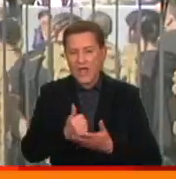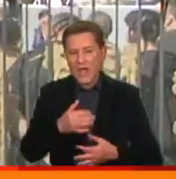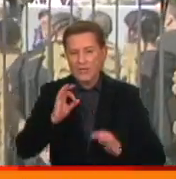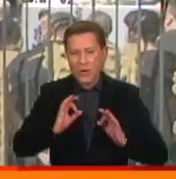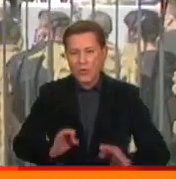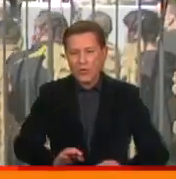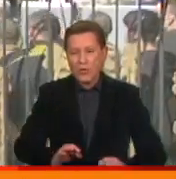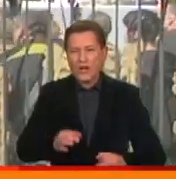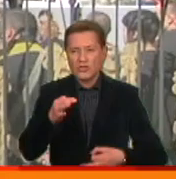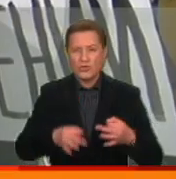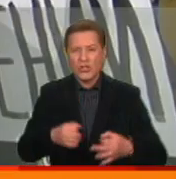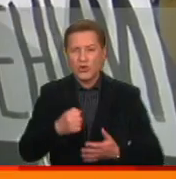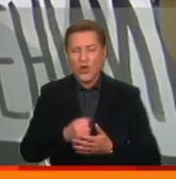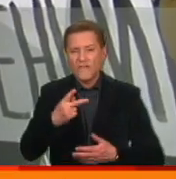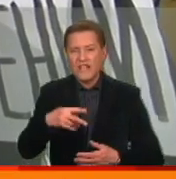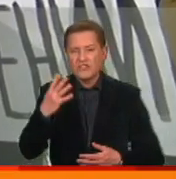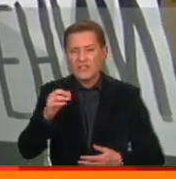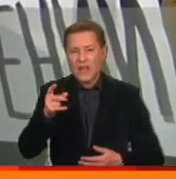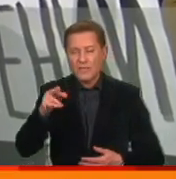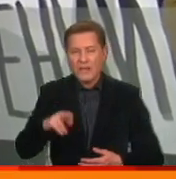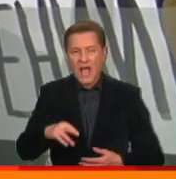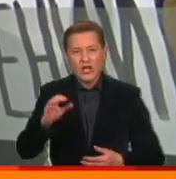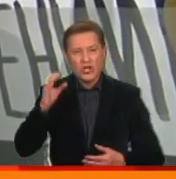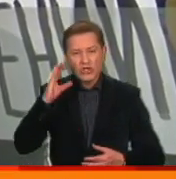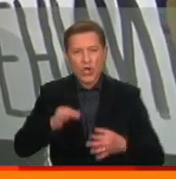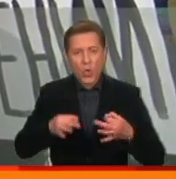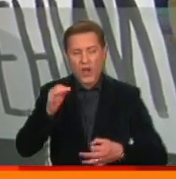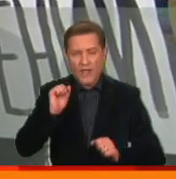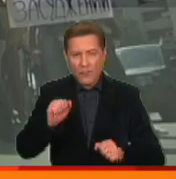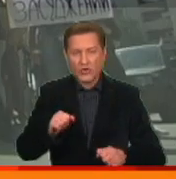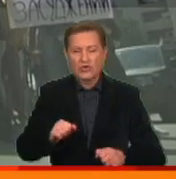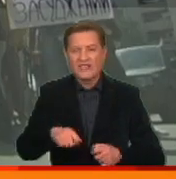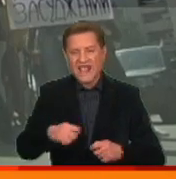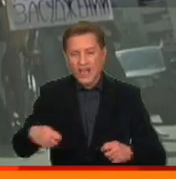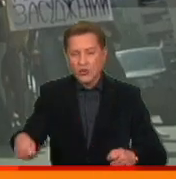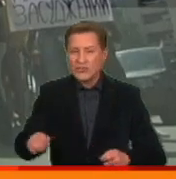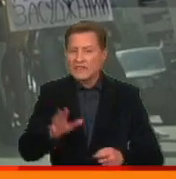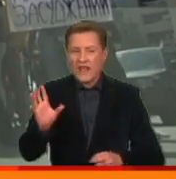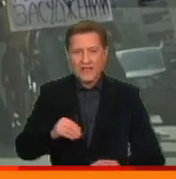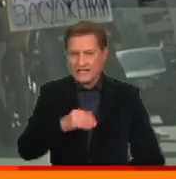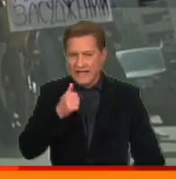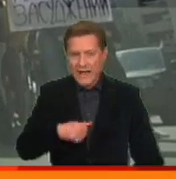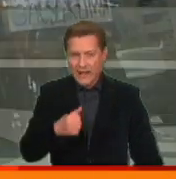до 24 серпня, слухання може затягнутися на цілий рік. Олена Лунькова, Роман Крюков, програма «Вікна», СТБ.